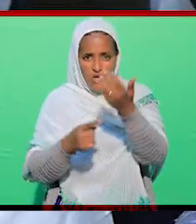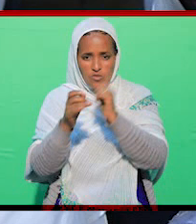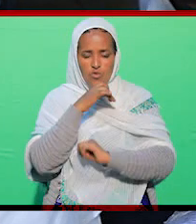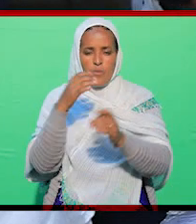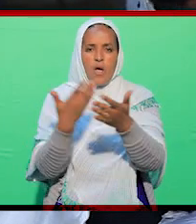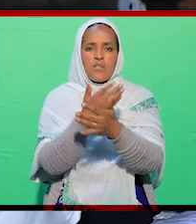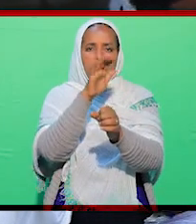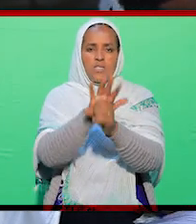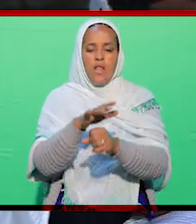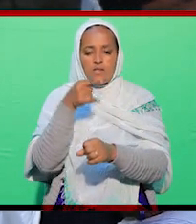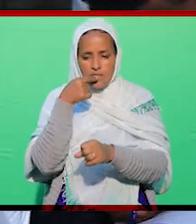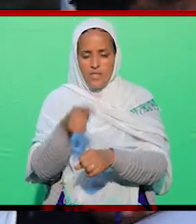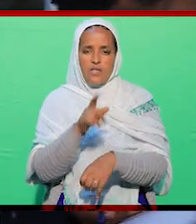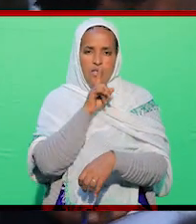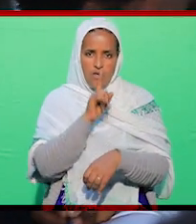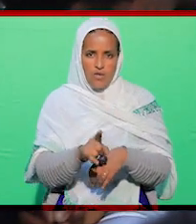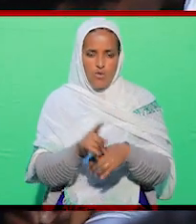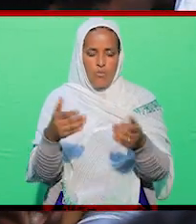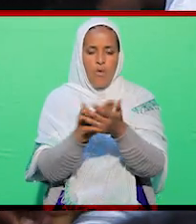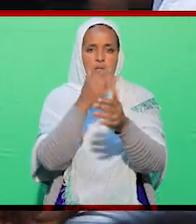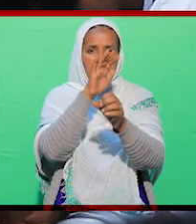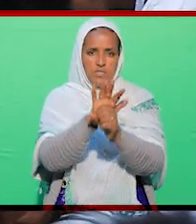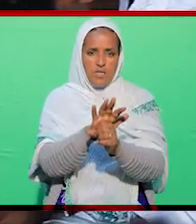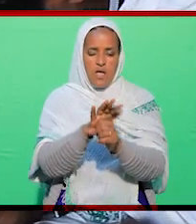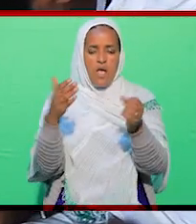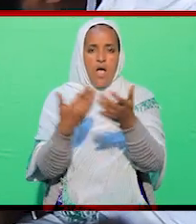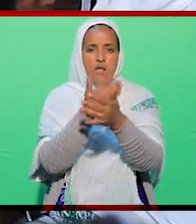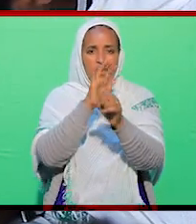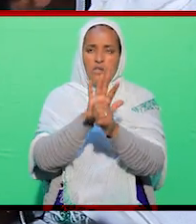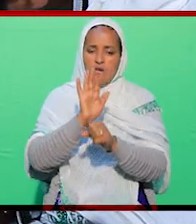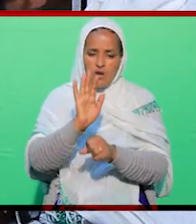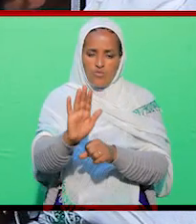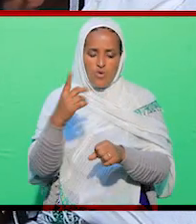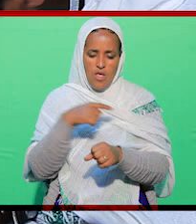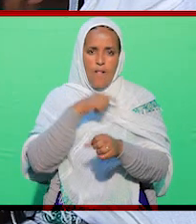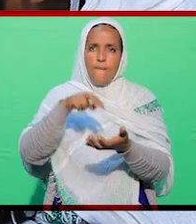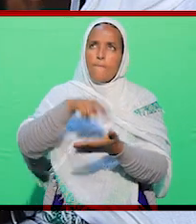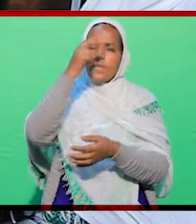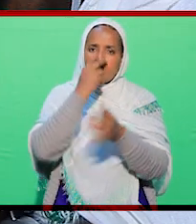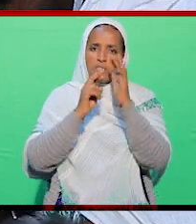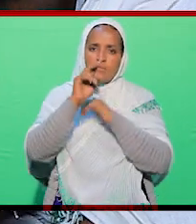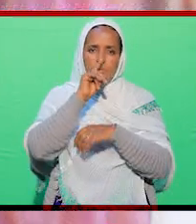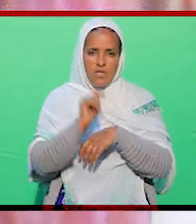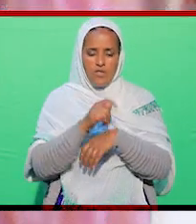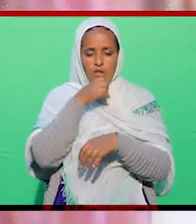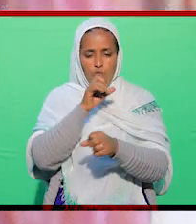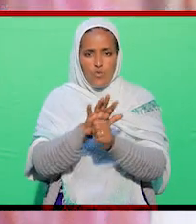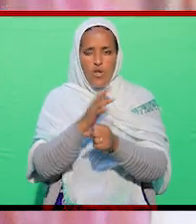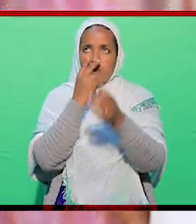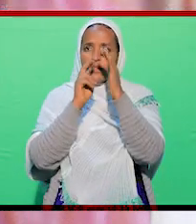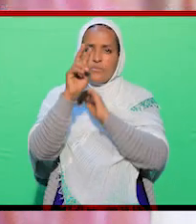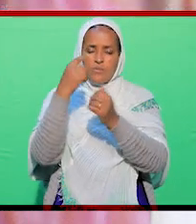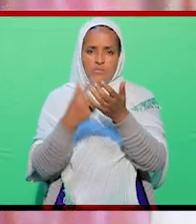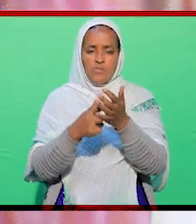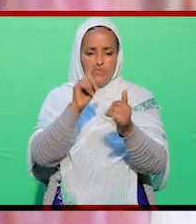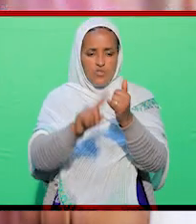መነሳት በብሉይ ኪዳን የተነገረ ብቻ ሳይሆን በሐዲስ ኪዳንም የተነገረ ነው። በሐዲስ ኪዳንም ሐዲስ ኪዳን ራሷ ለእኛ መነሳት